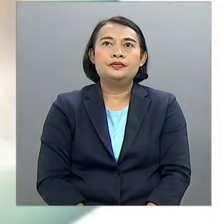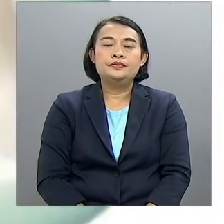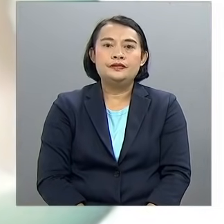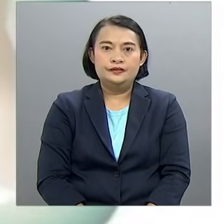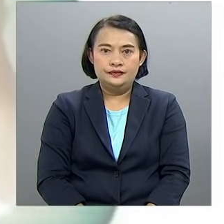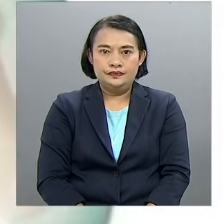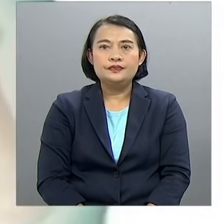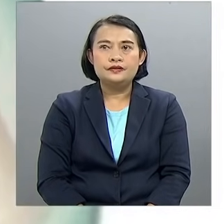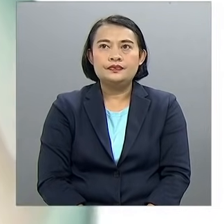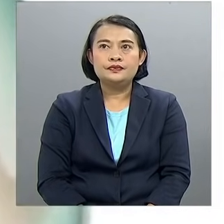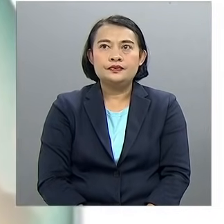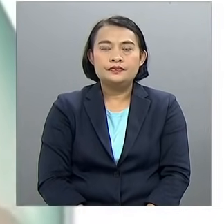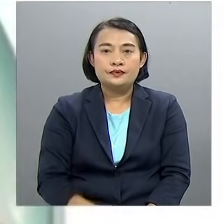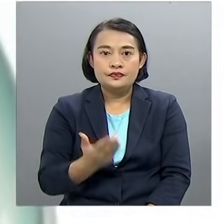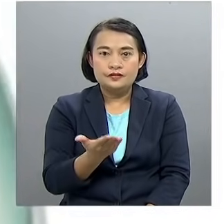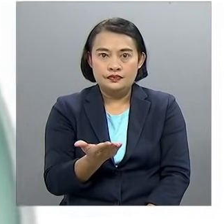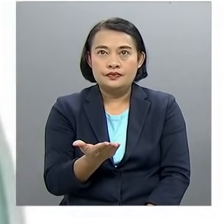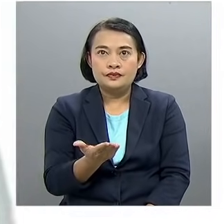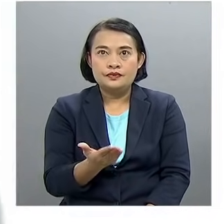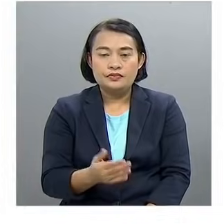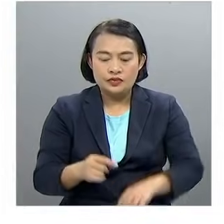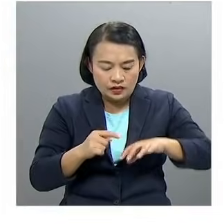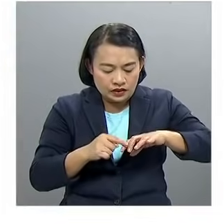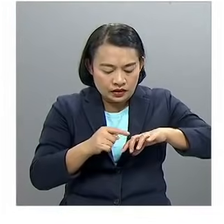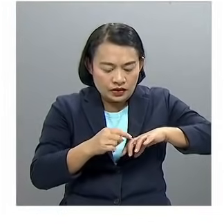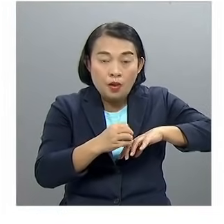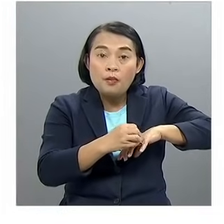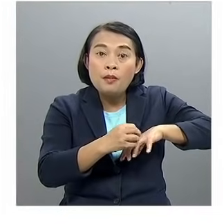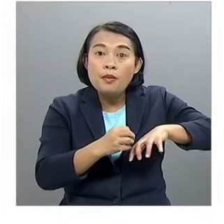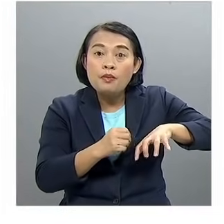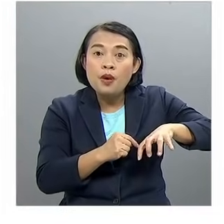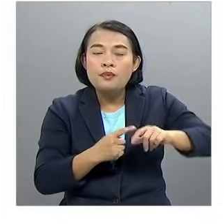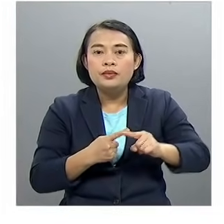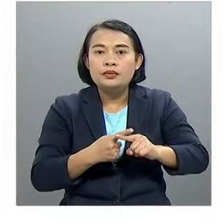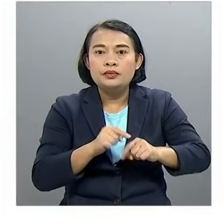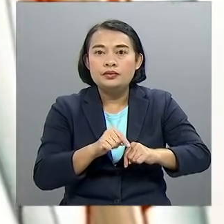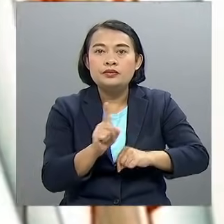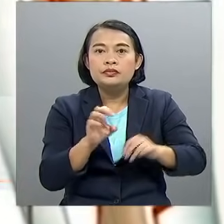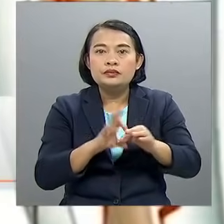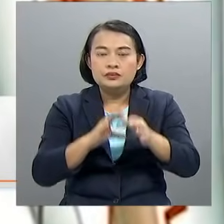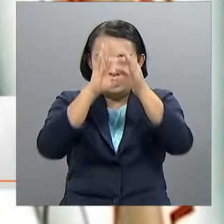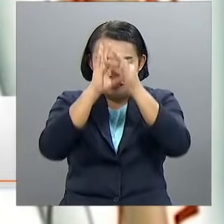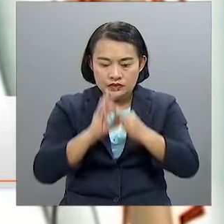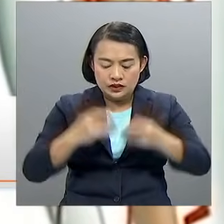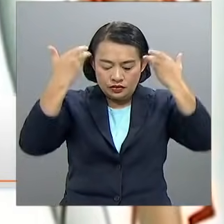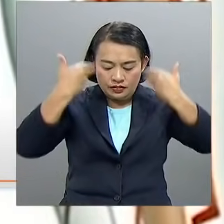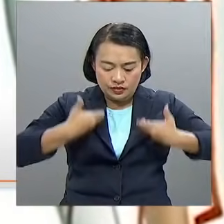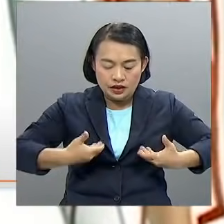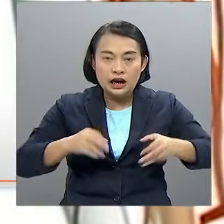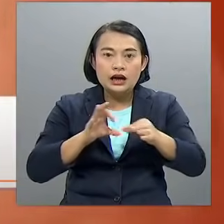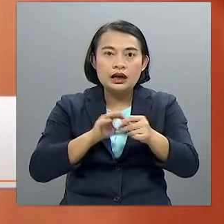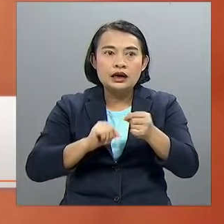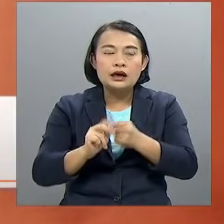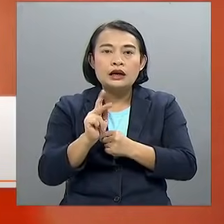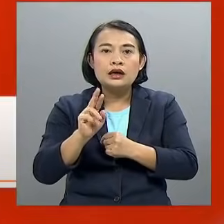แต่คุณต้องครับโลก 9นะเป็นโรคข้ออักเสบชนิดนึงครับมีผลมาจากการที่ในร่างกายของเรานั้นมีระดับกรดยูริกในเลือดสูง